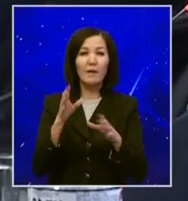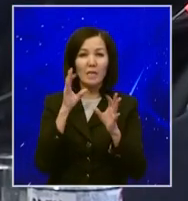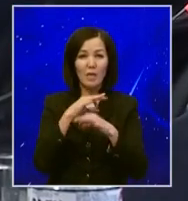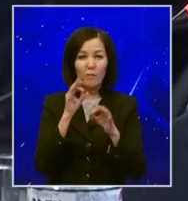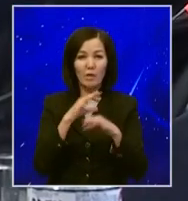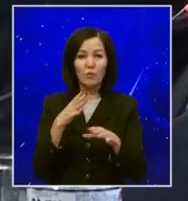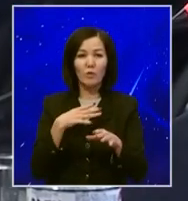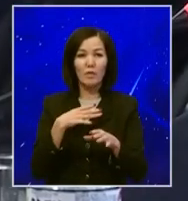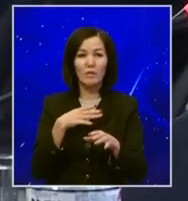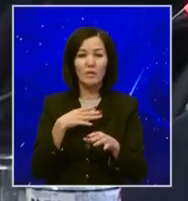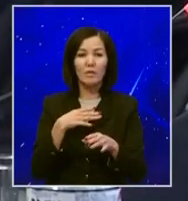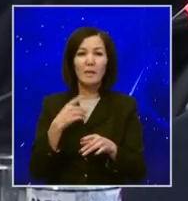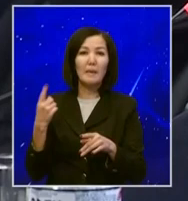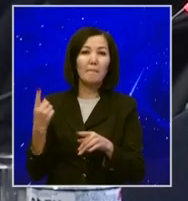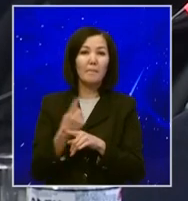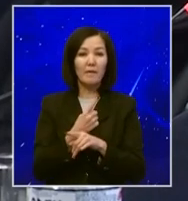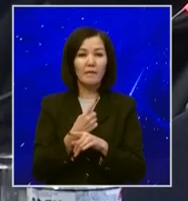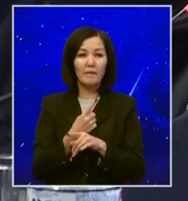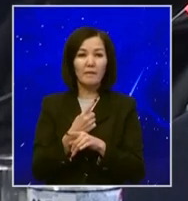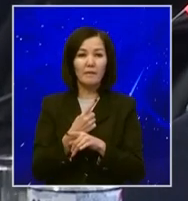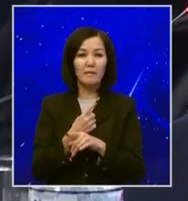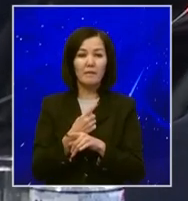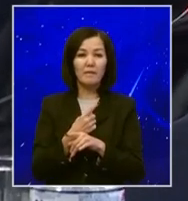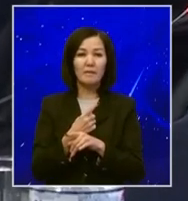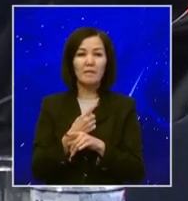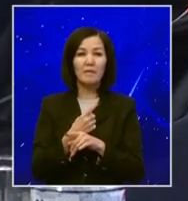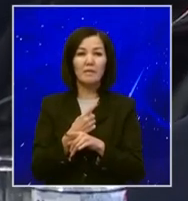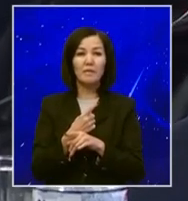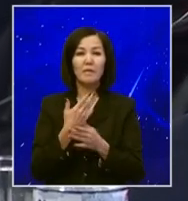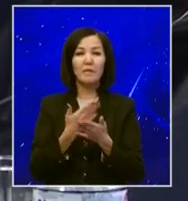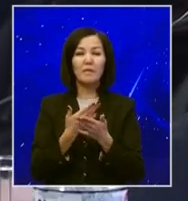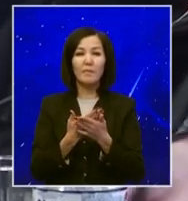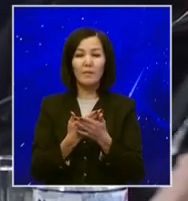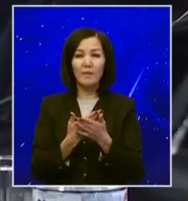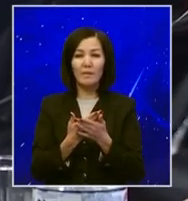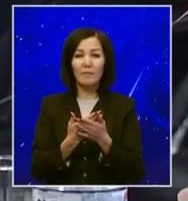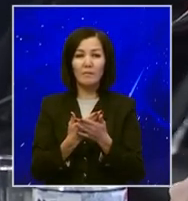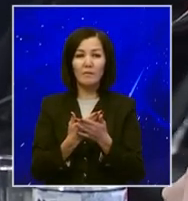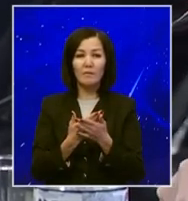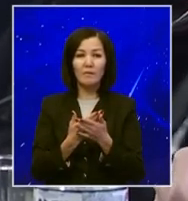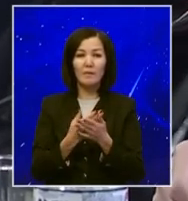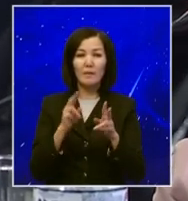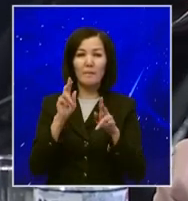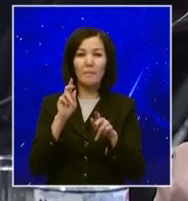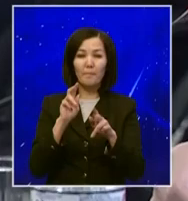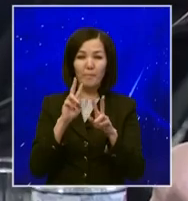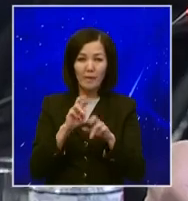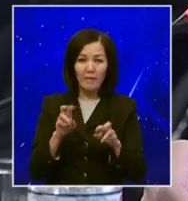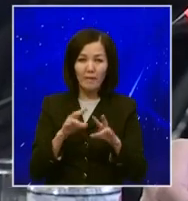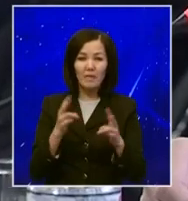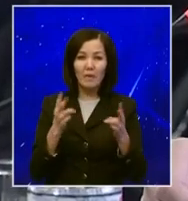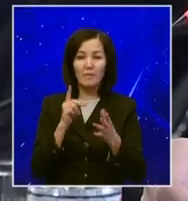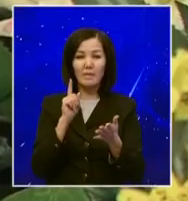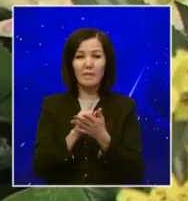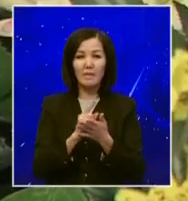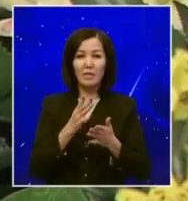законодательству, обеспечение единства измерения, средства измерения подлежат обязательной поверке или калибровке.